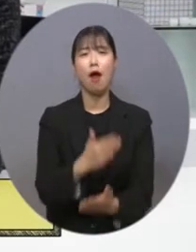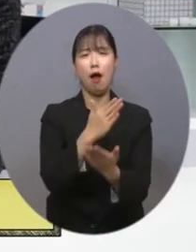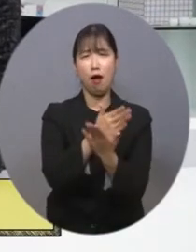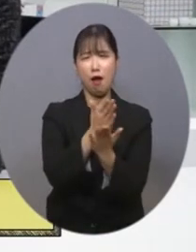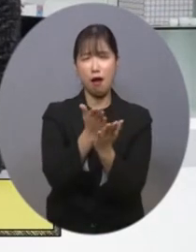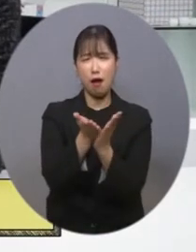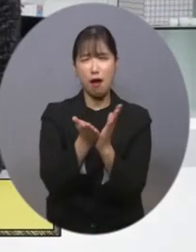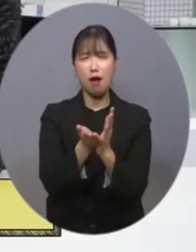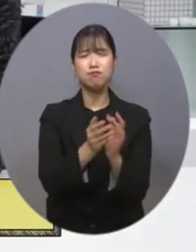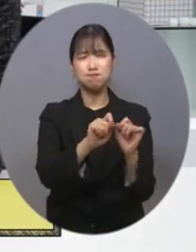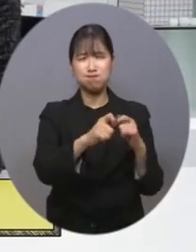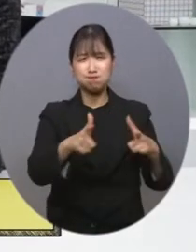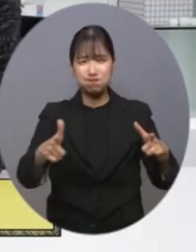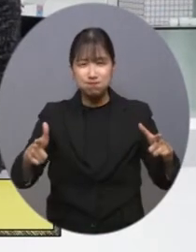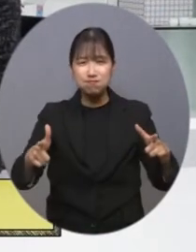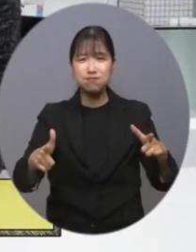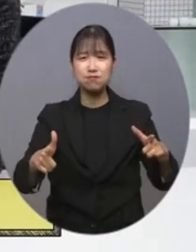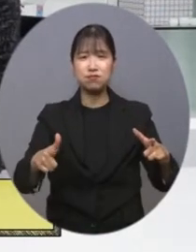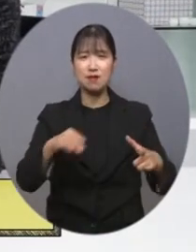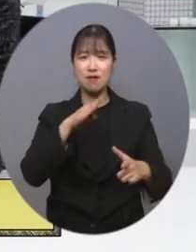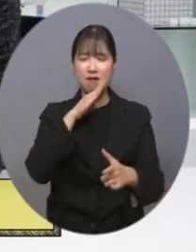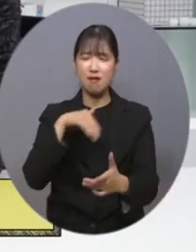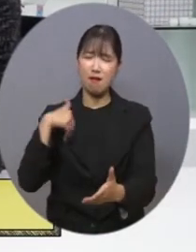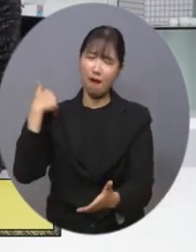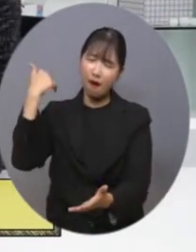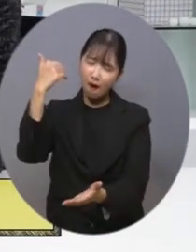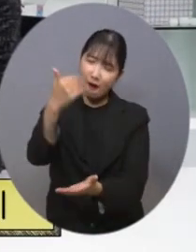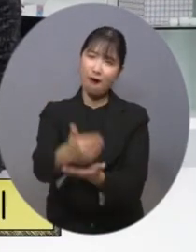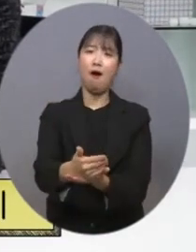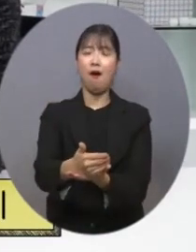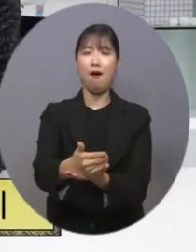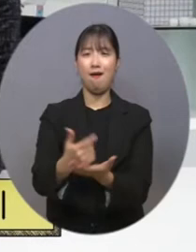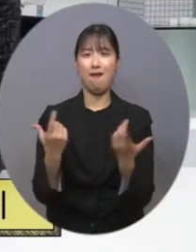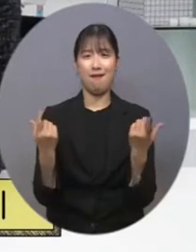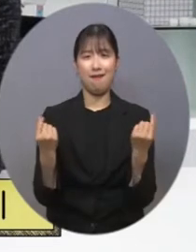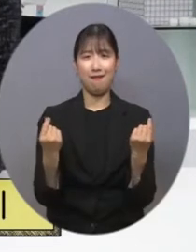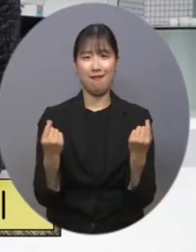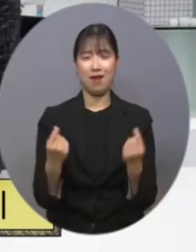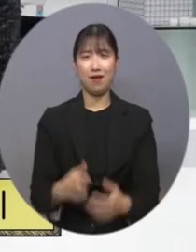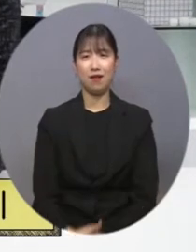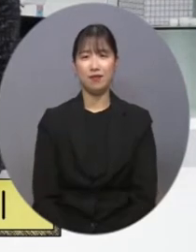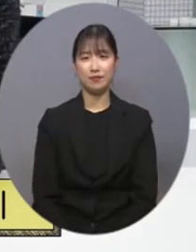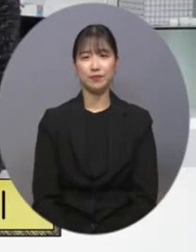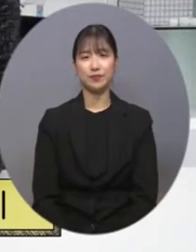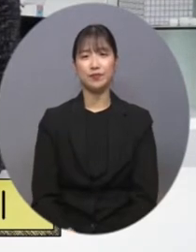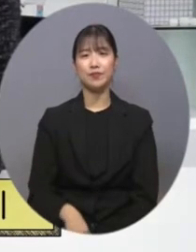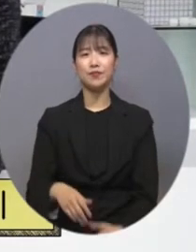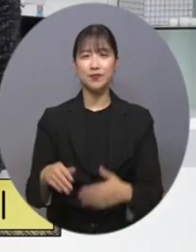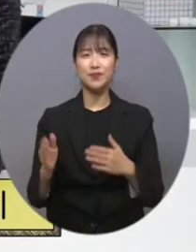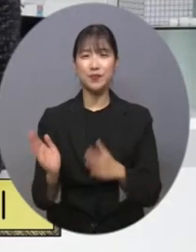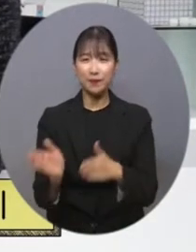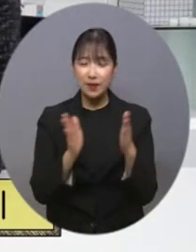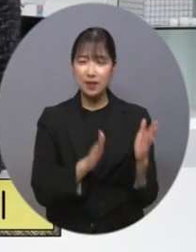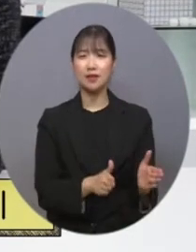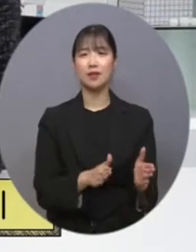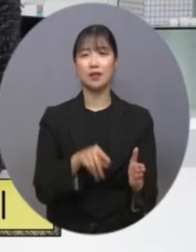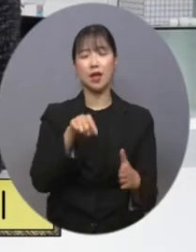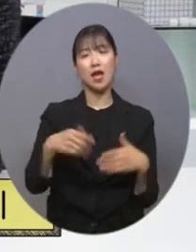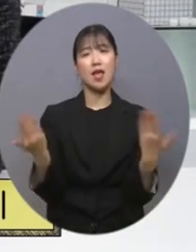다양한 분야에서 정말 방대한 생산 규모를 내고 계시네요. 그러면은 저희